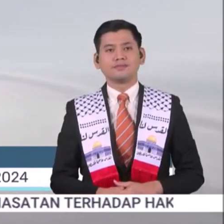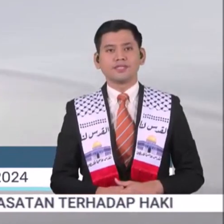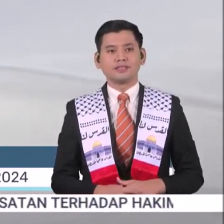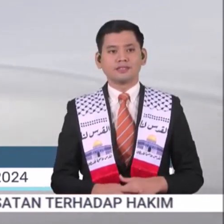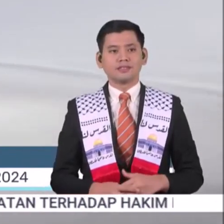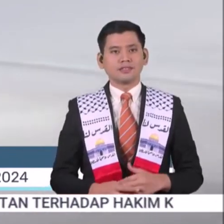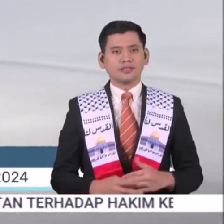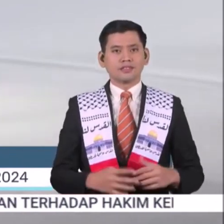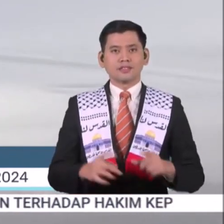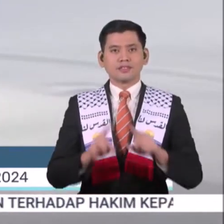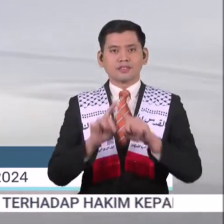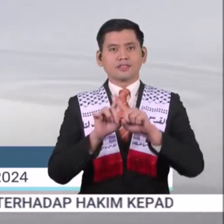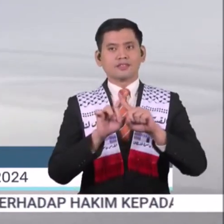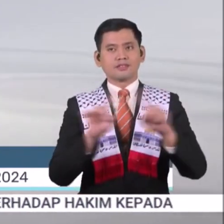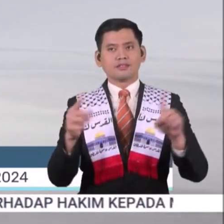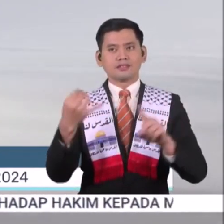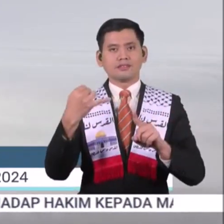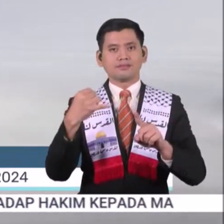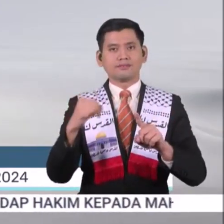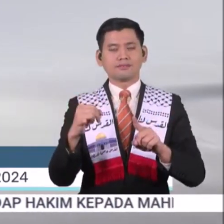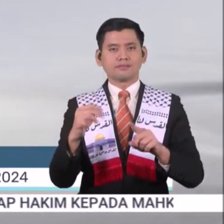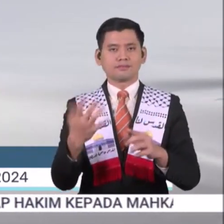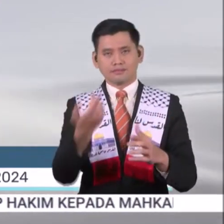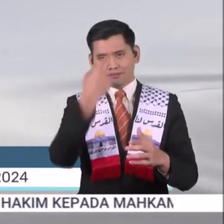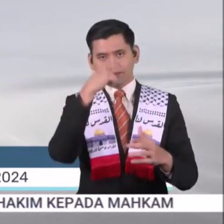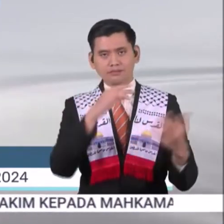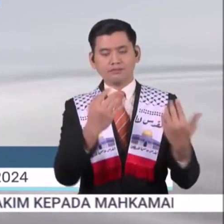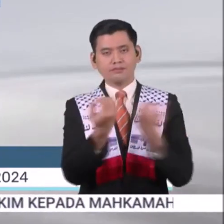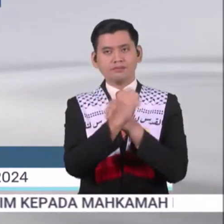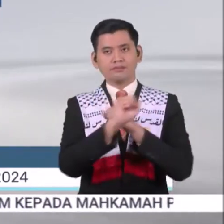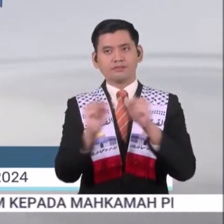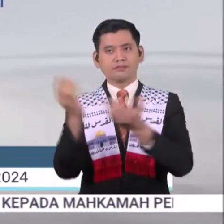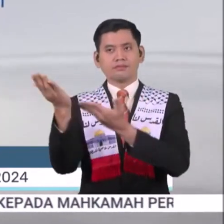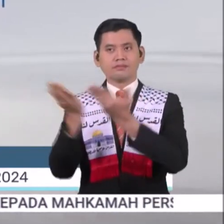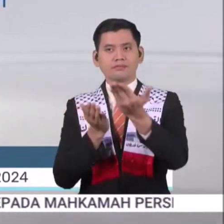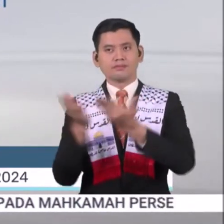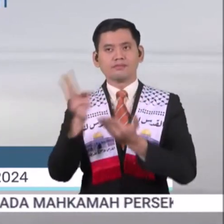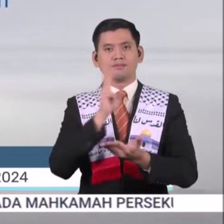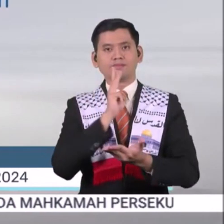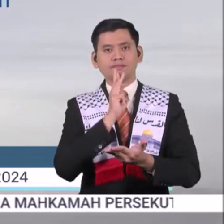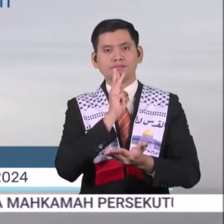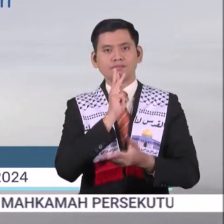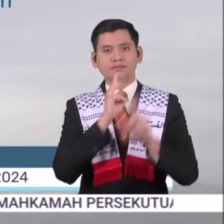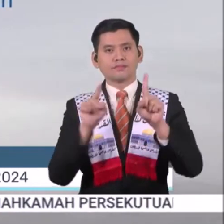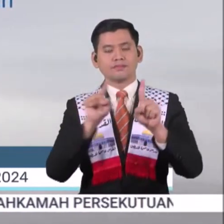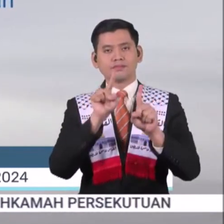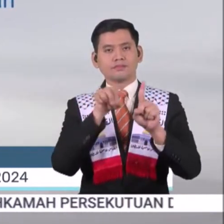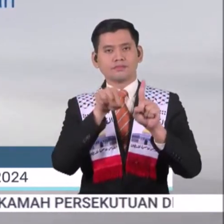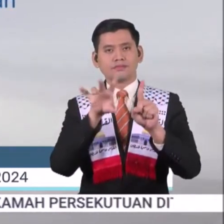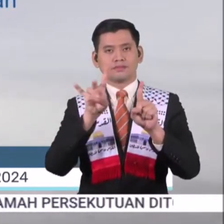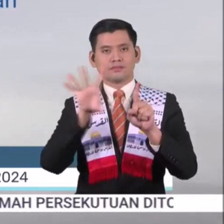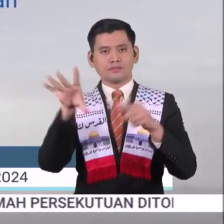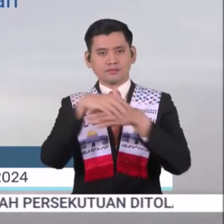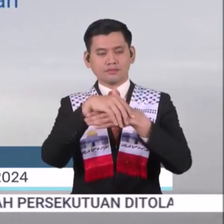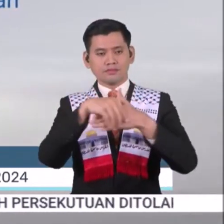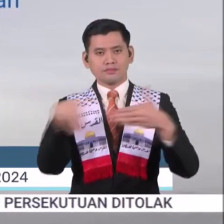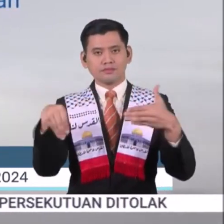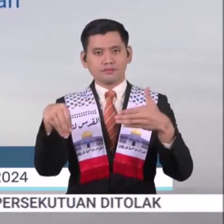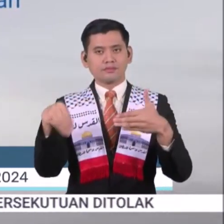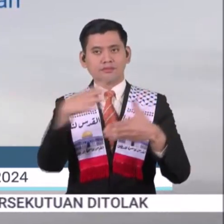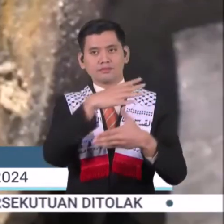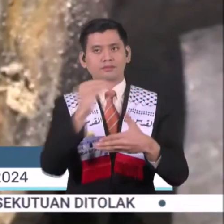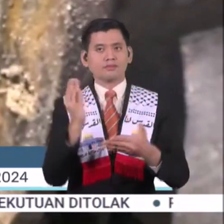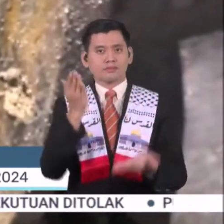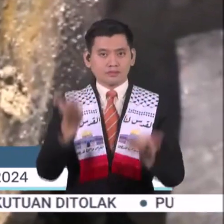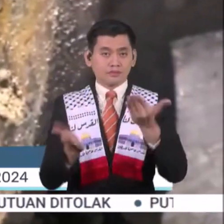rendah malah tidak dapat menampung kos sebenar penyediaan perkhidmatan bekalan air sebanyak r1.75 bagi setiap meter padu